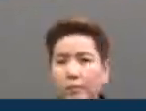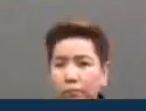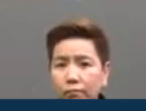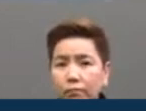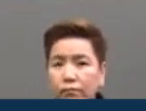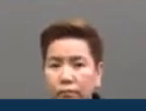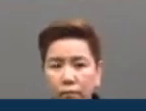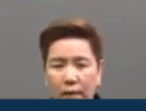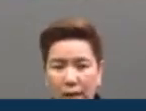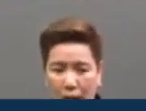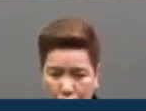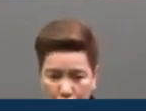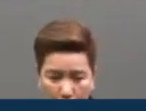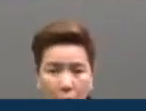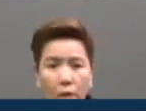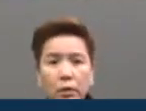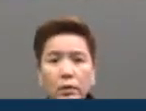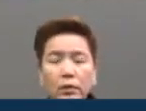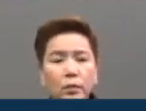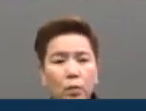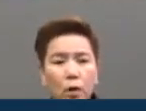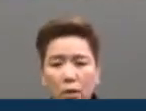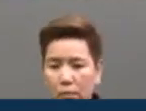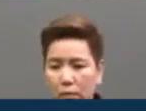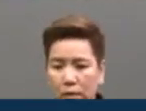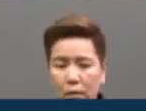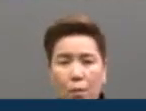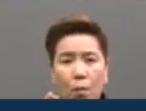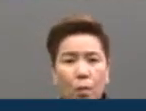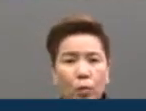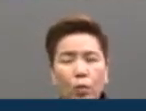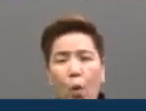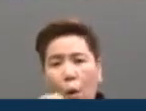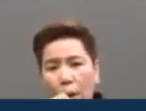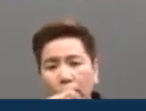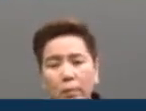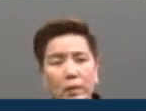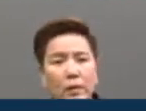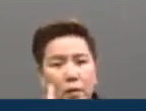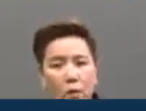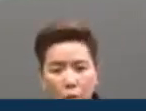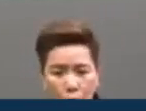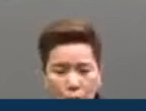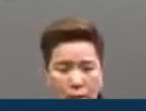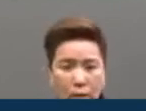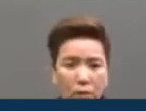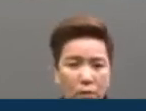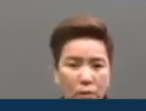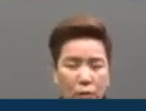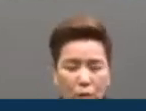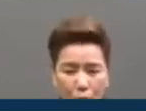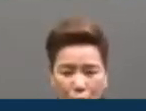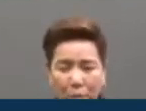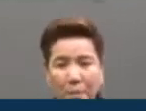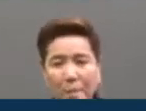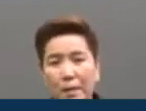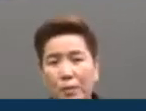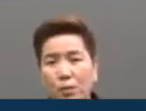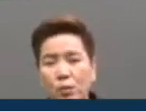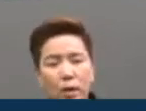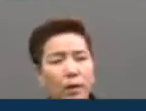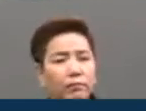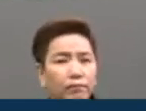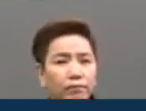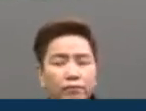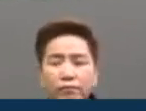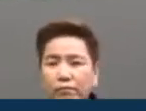ทำงานที่ท่านตั้งขึ้นมาเนี่ยจะสามารถแก้ปัญหาของอุตสาหกรรมอ้อยน้ำตาลทรายได้อย่างยั่งยืนนะครับเพื่อประโยชน์ของอุตสาหกรรมอ้อยน้ำตาลทราย